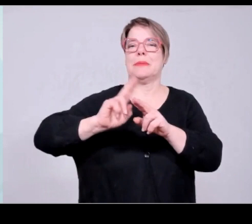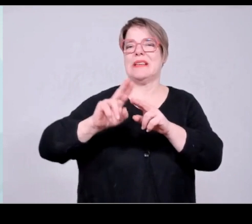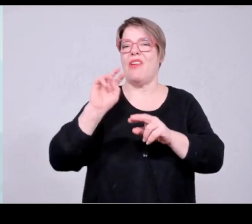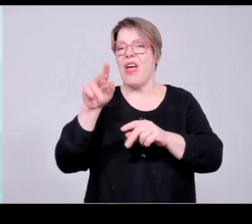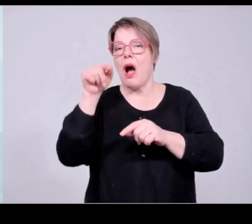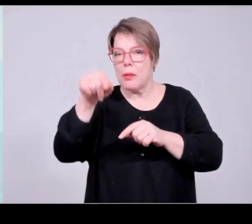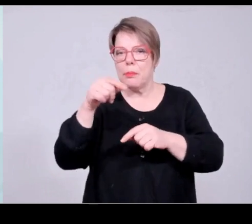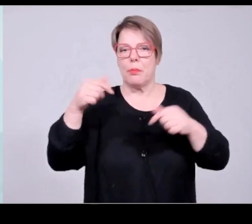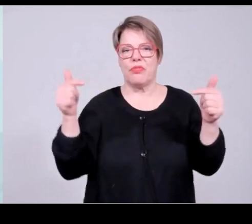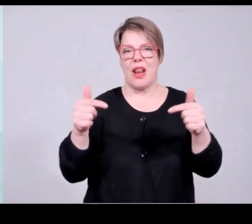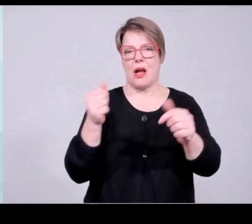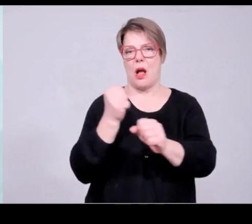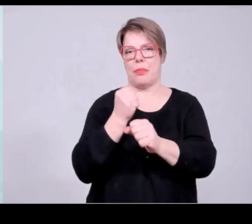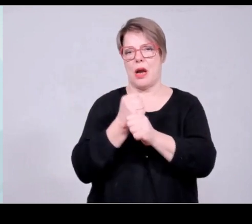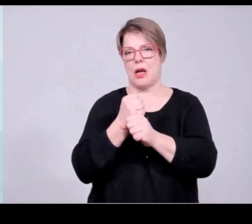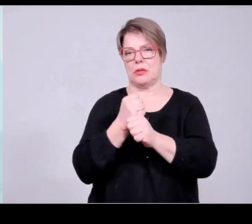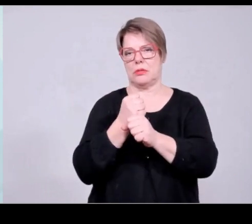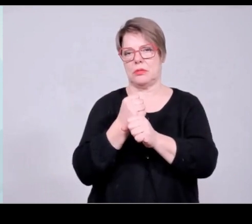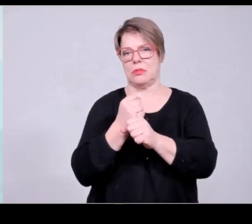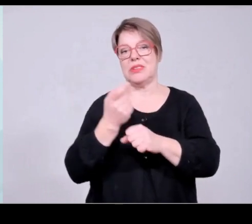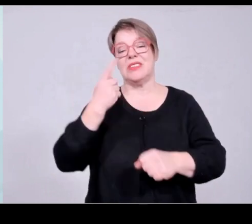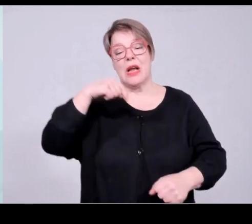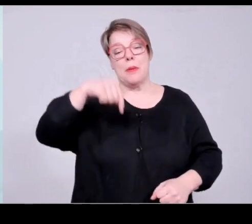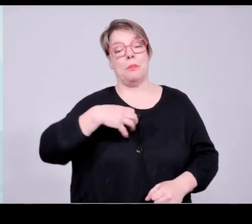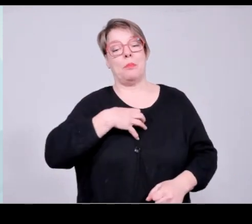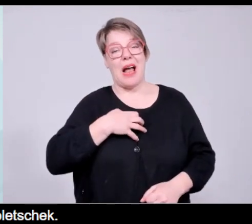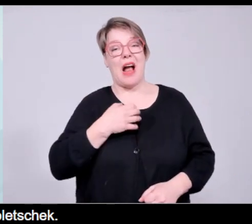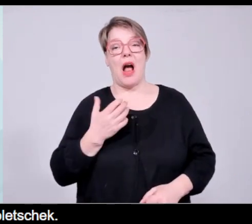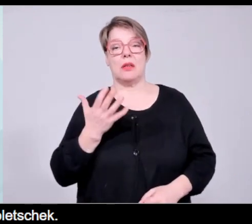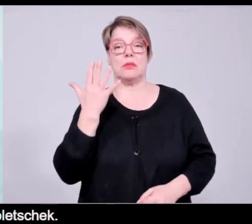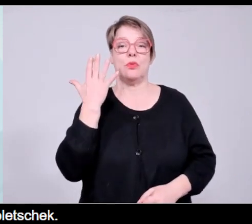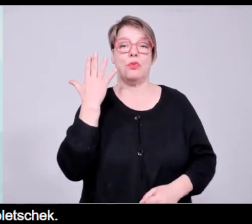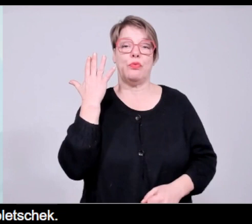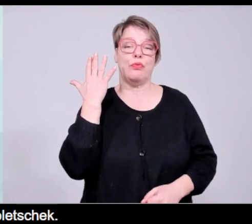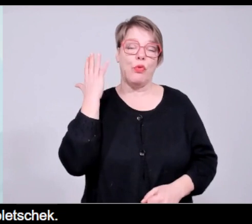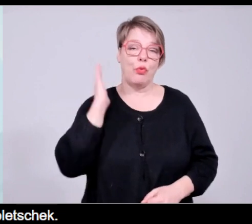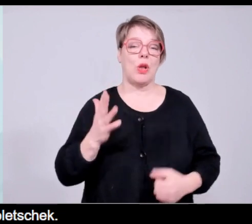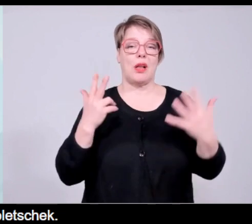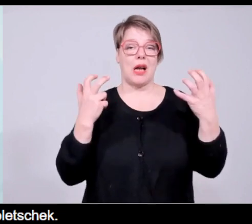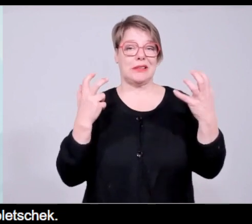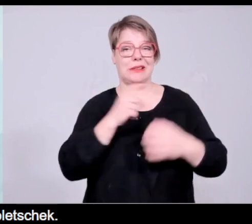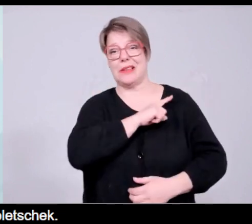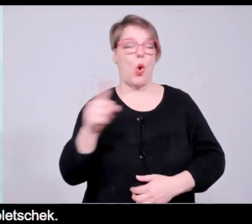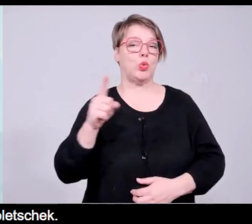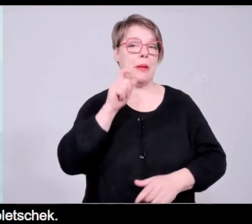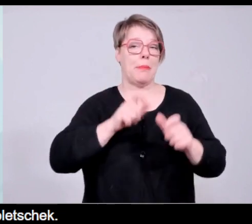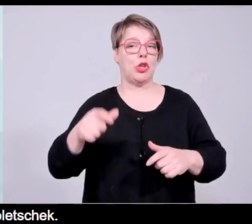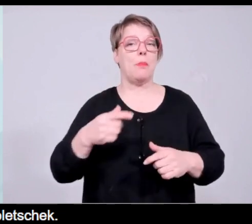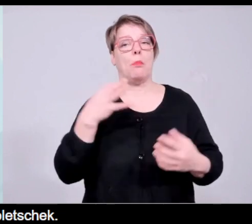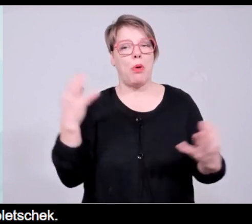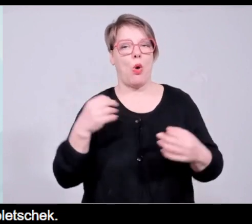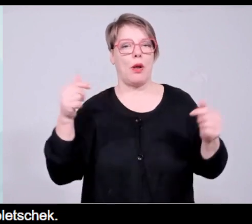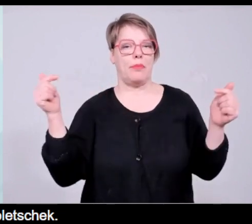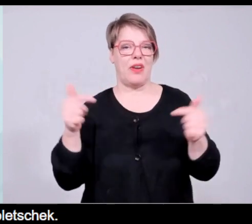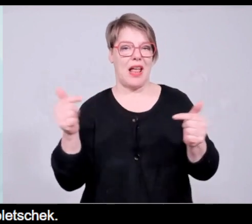Leiharbeit. Das will ich ausdrücklich erwähnen. Die Leiharbeit wächst auf, auch im Krankenhausbereich, aber auch im Altenpflegebereich. Teilweise Verdoppelungen oder